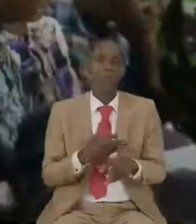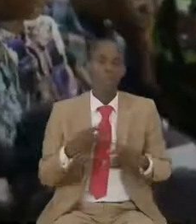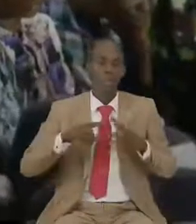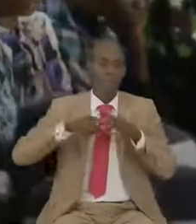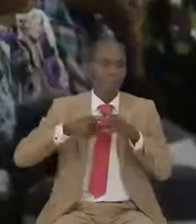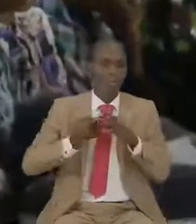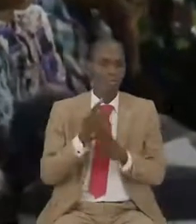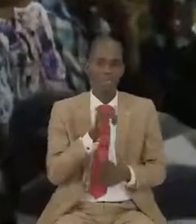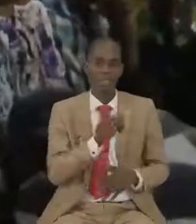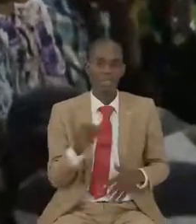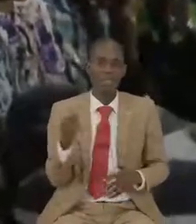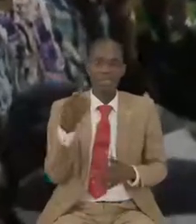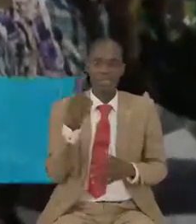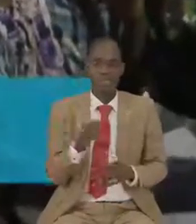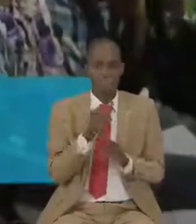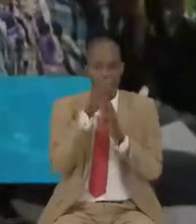troisième point maintenant.